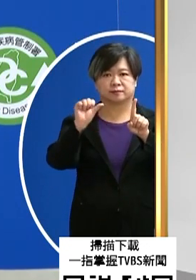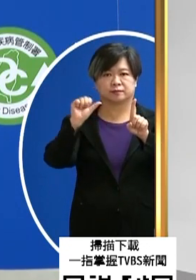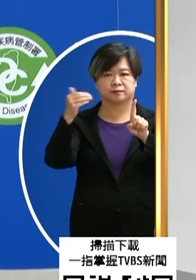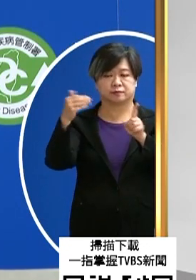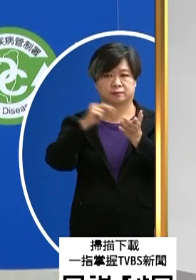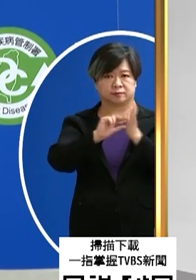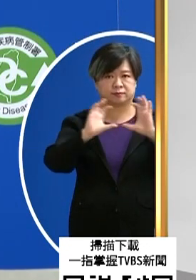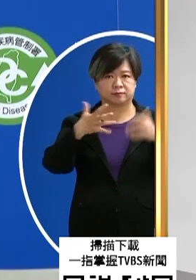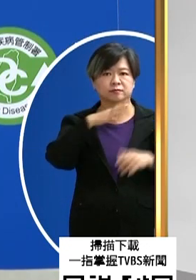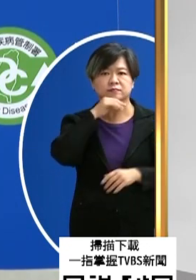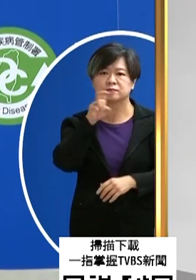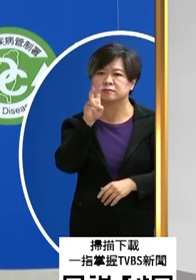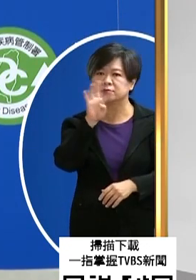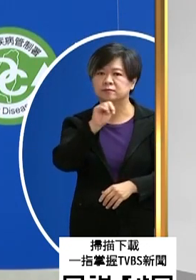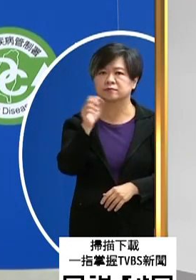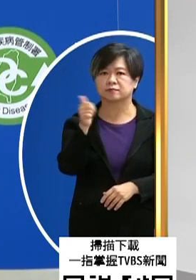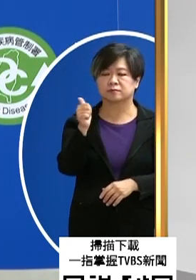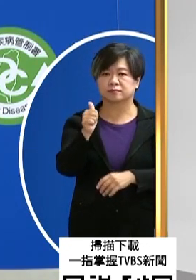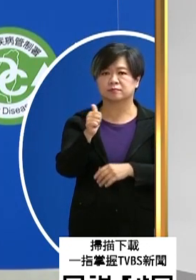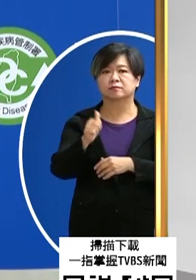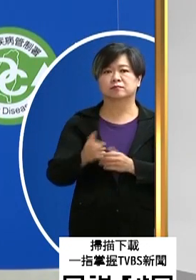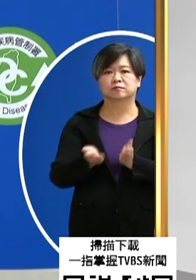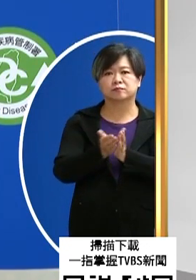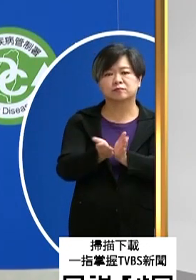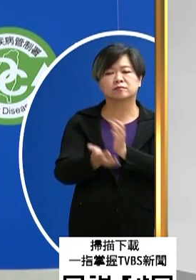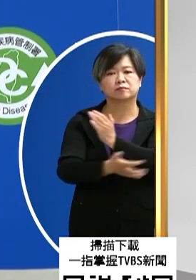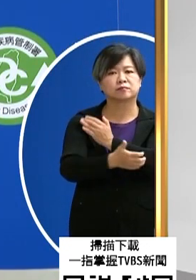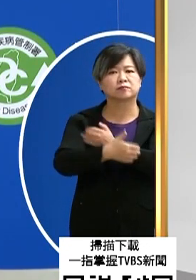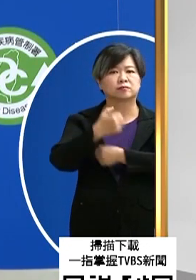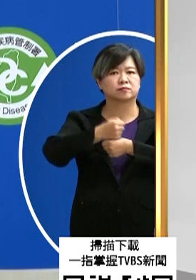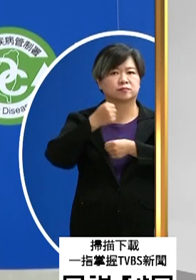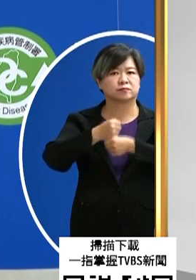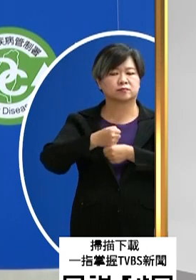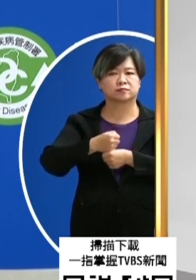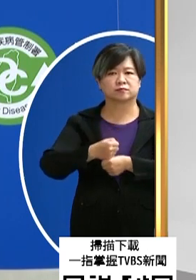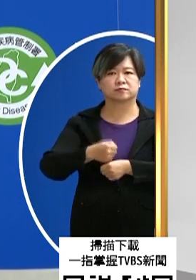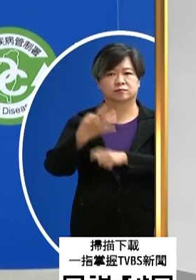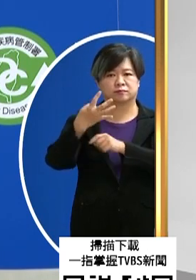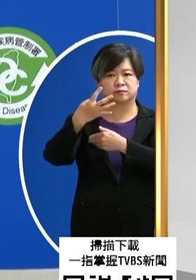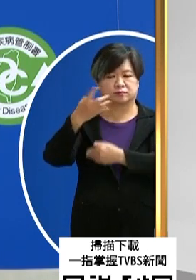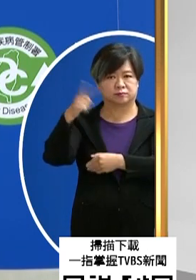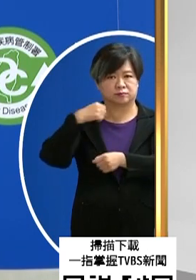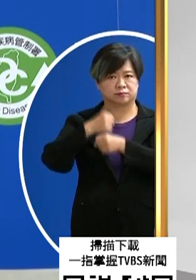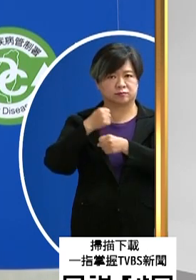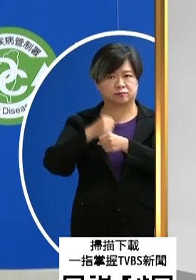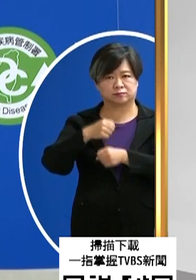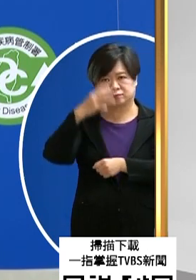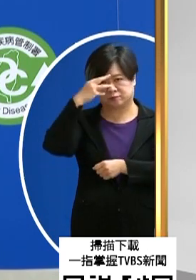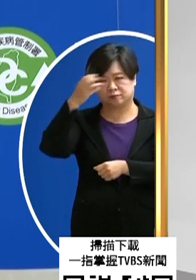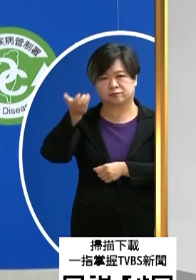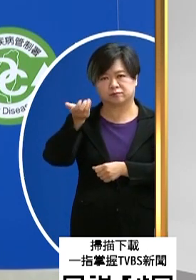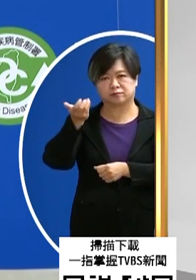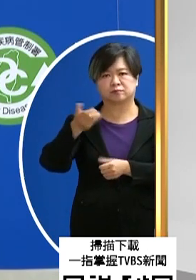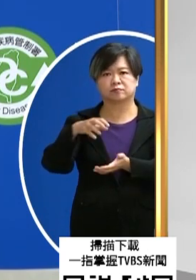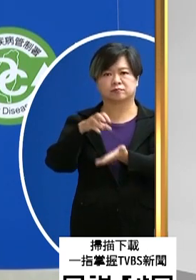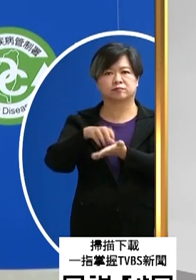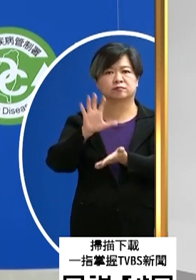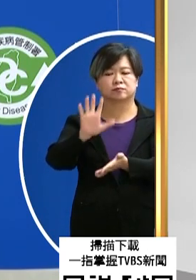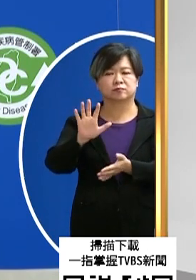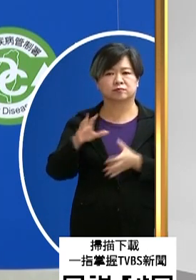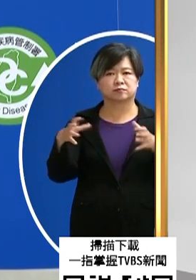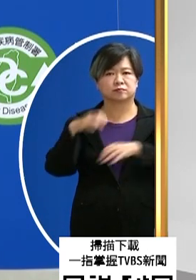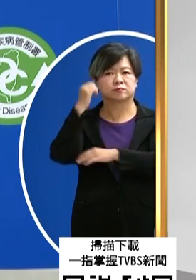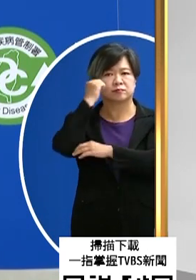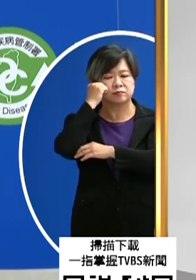下午固定两点开啊，时间如果太晚了，明天清早就这样。这个太奇怪，你又不是开门做生意的，你是